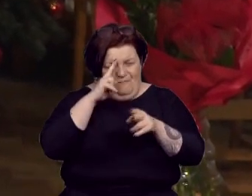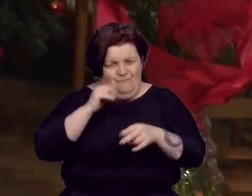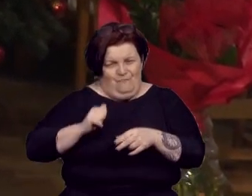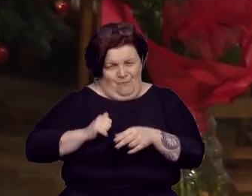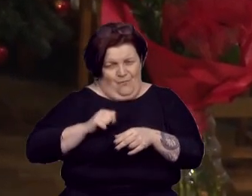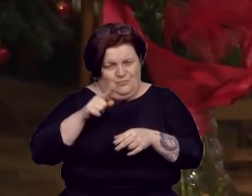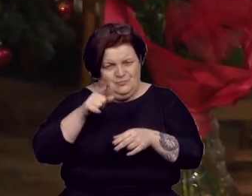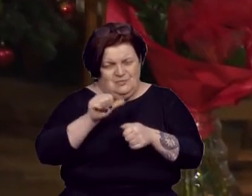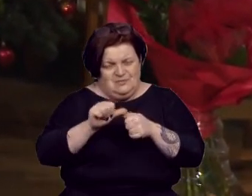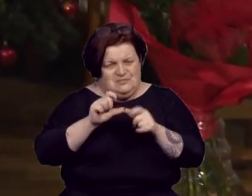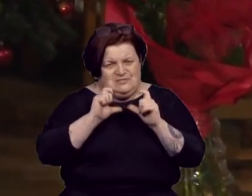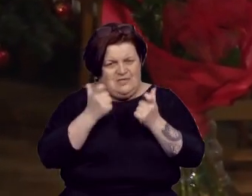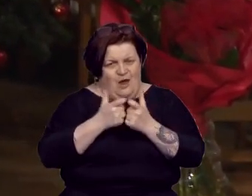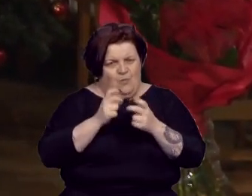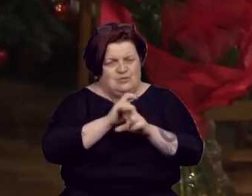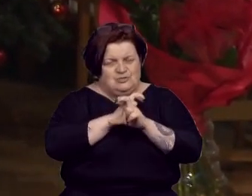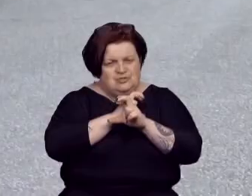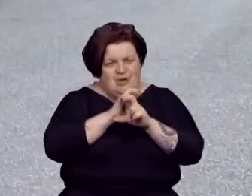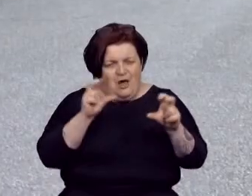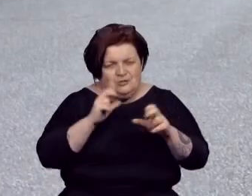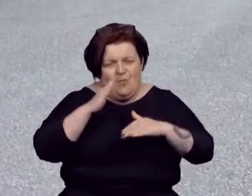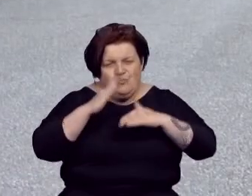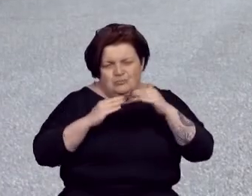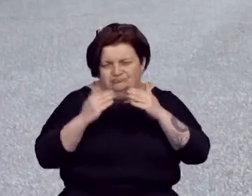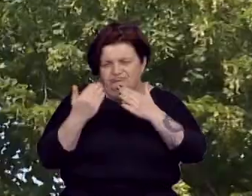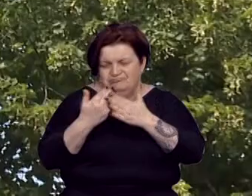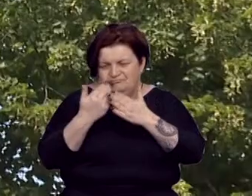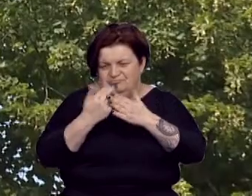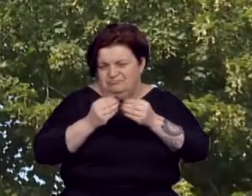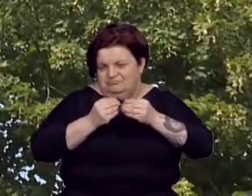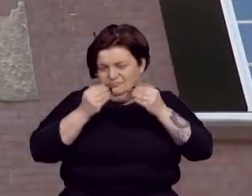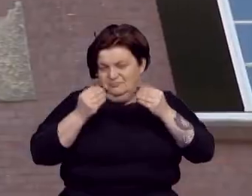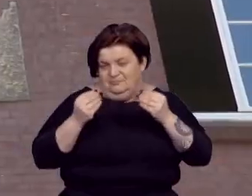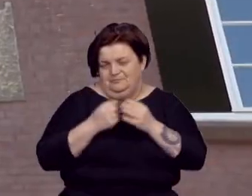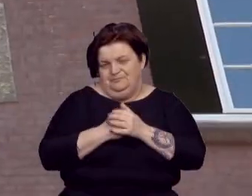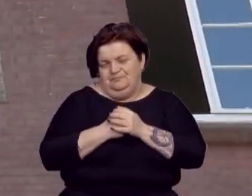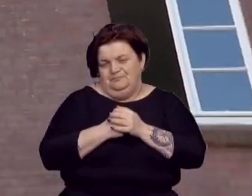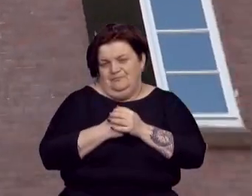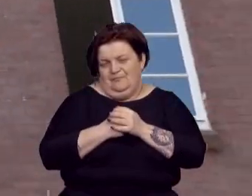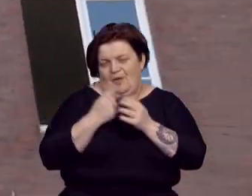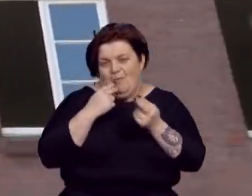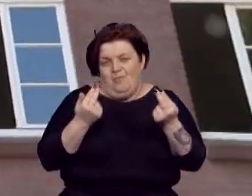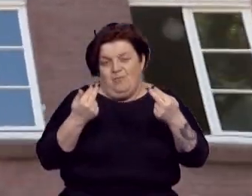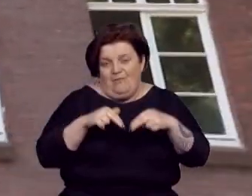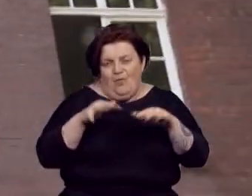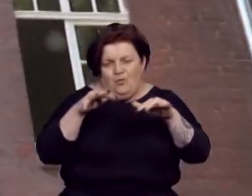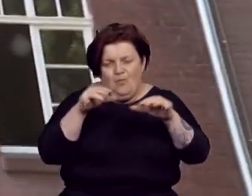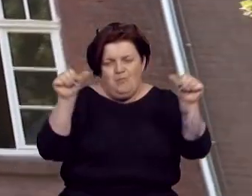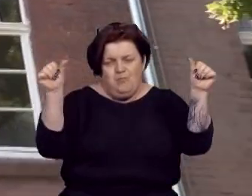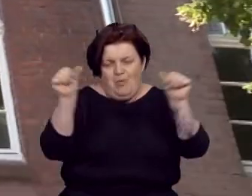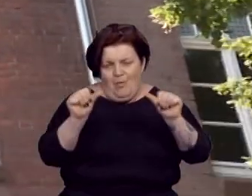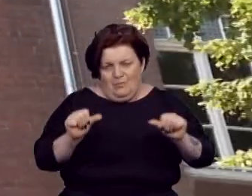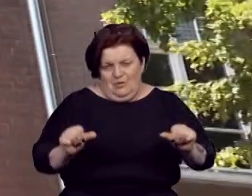Grudziądza jest cały czas odbudowywana. Dzięki pani też powstało wiele